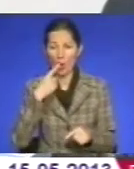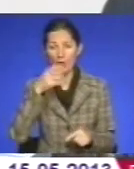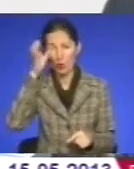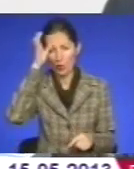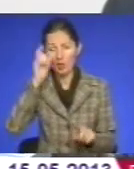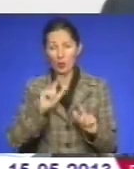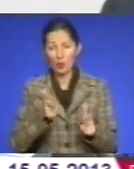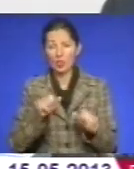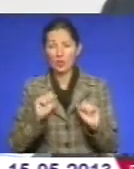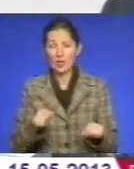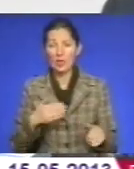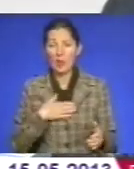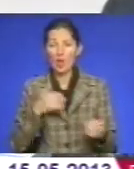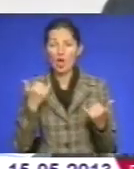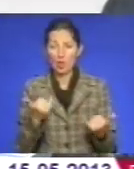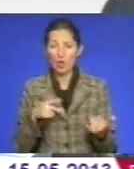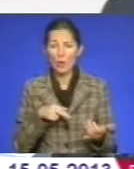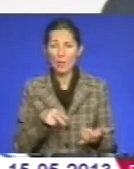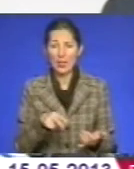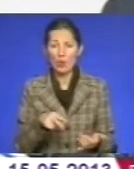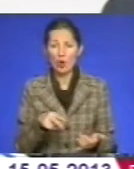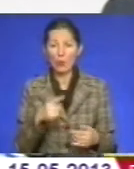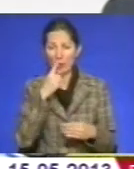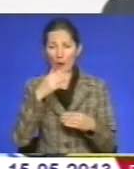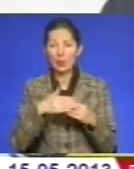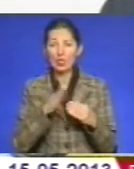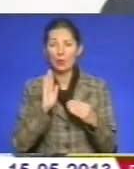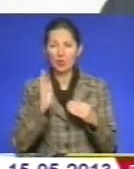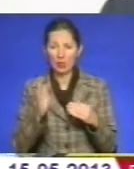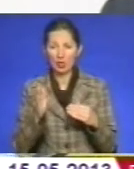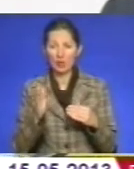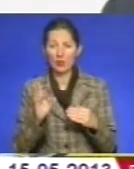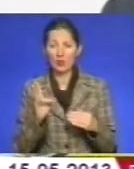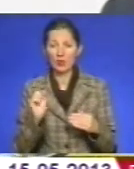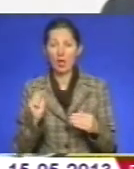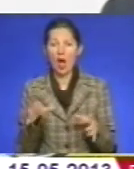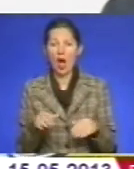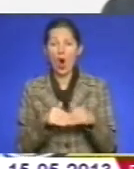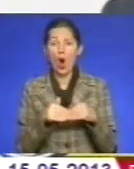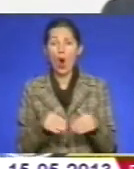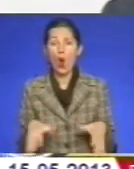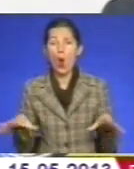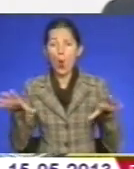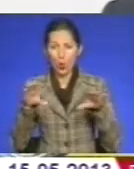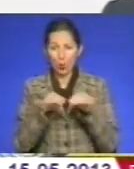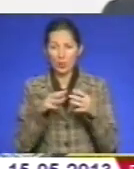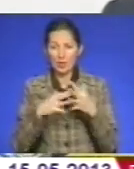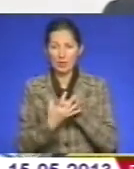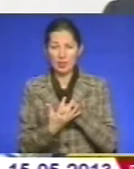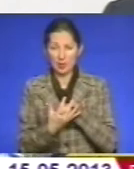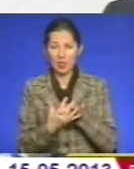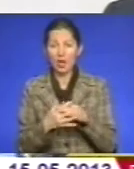Ми підемо на найближчій перспективі на укріплення сільських громад,